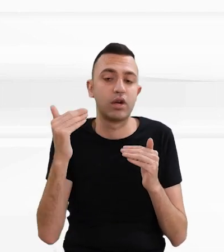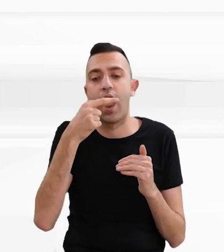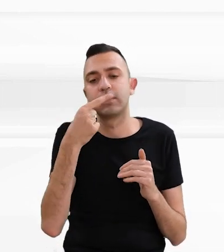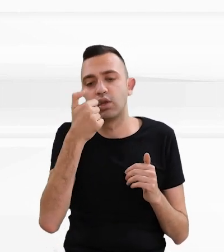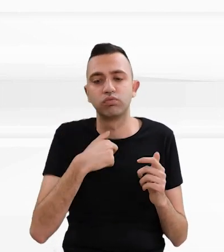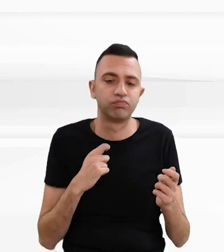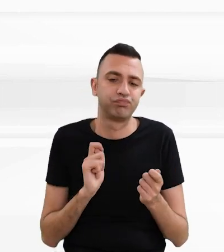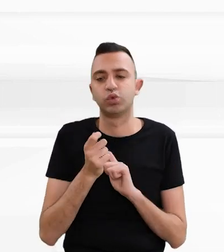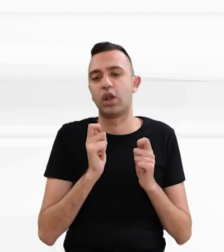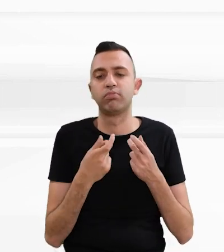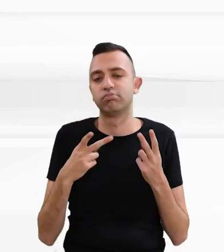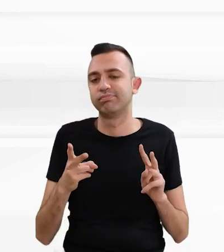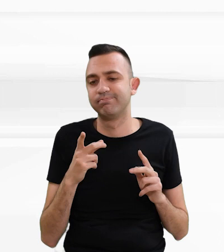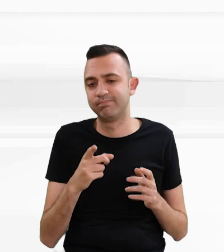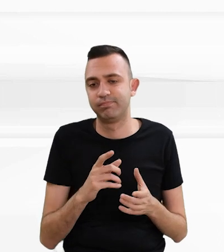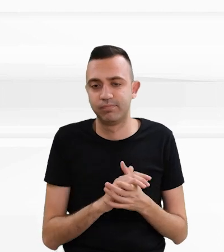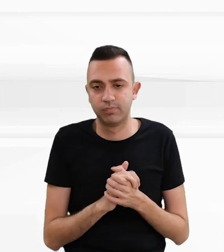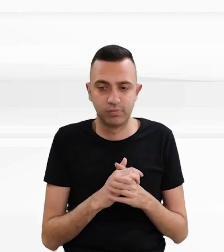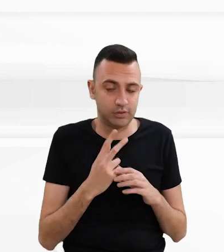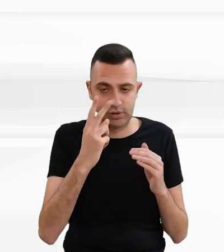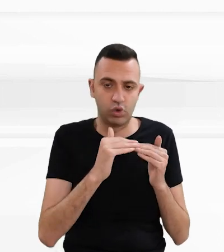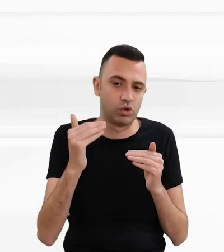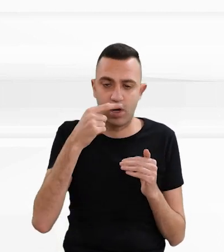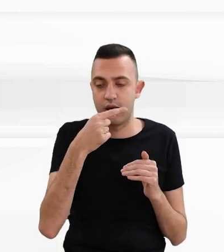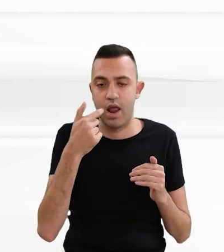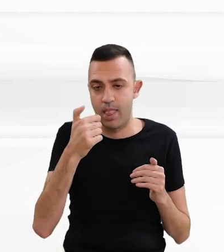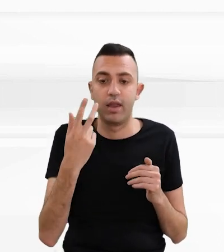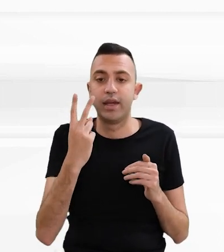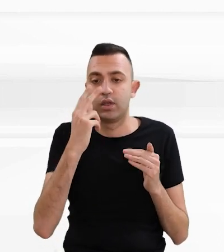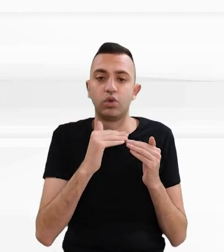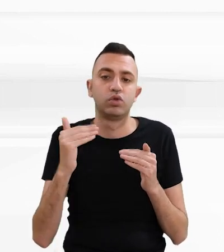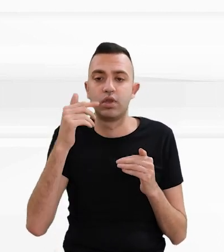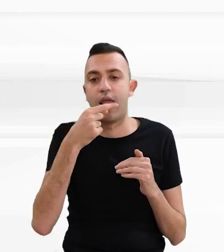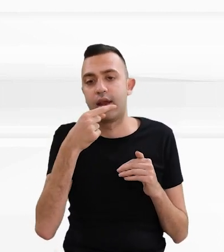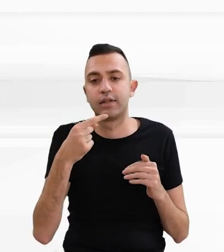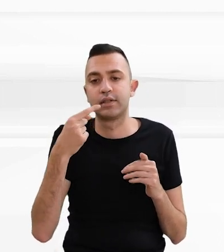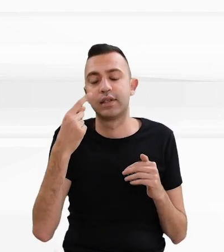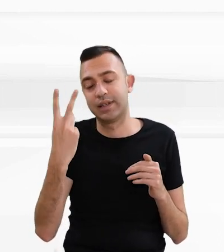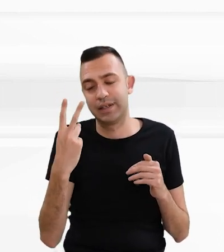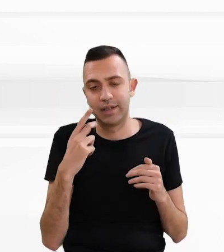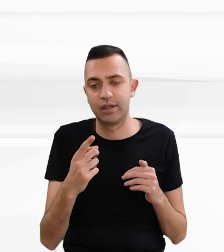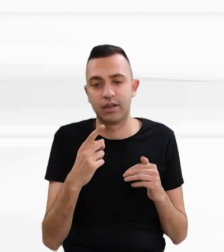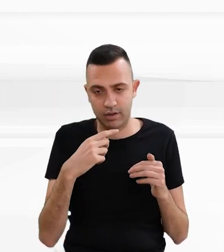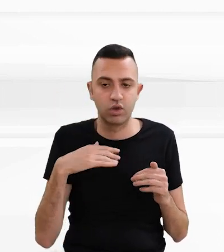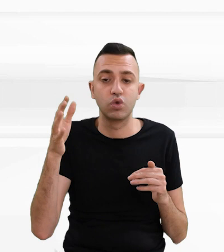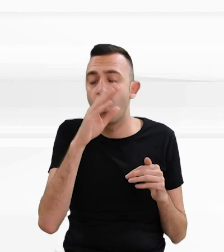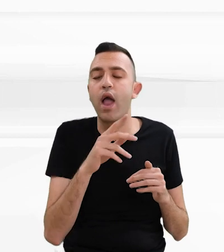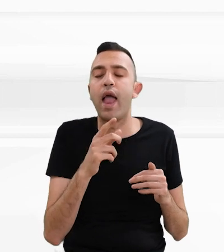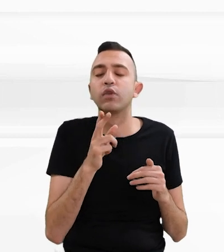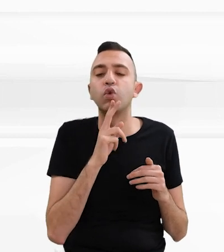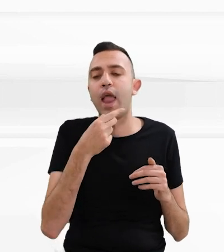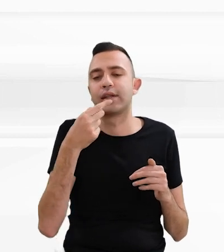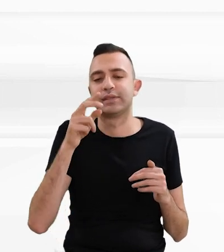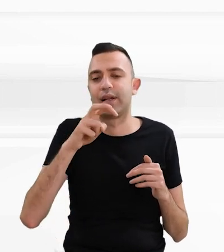kullanabilirim Pekala İki Yüzü -2 çarpı 286 Buradan da 288 bulduğum